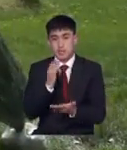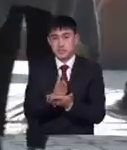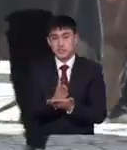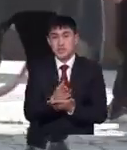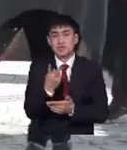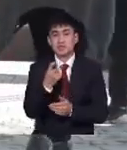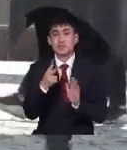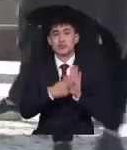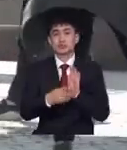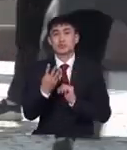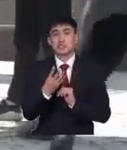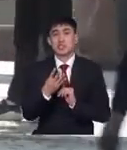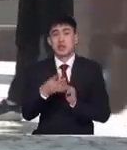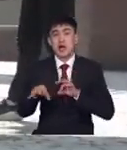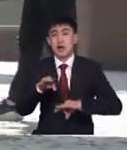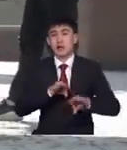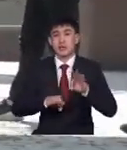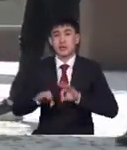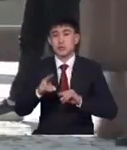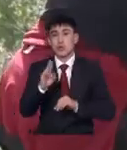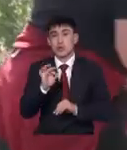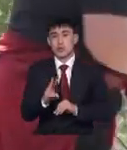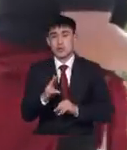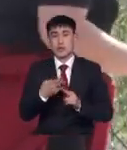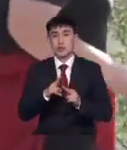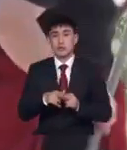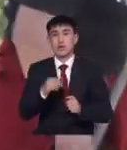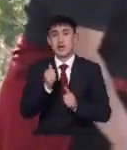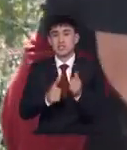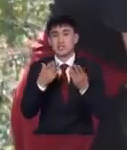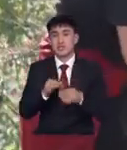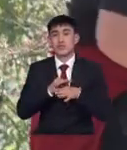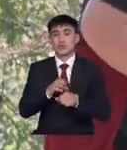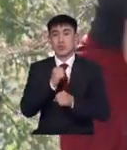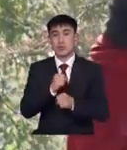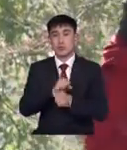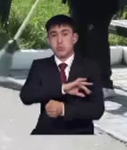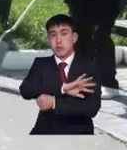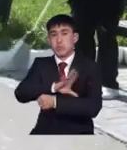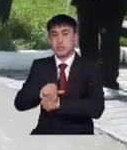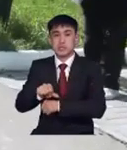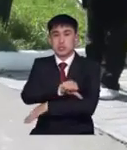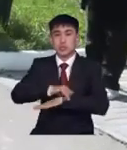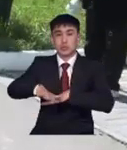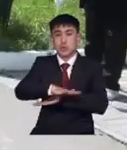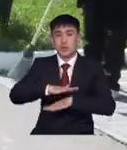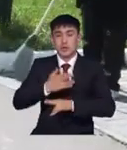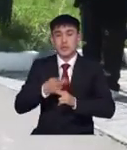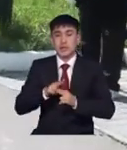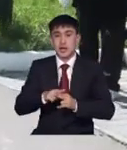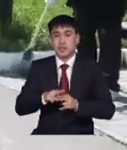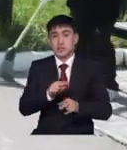также 284 археологических кургана, на которых повсеместно ведутся работы по облагораживанию территории. Наряду с